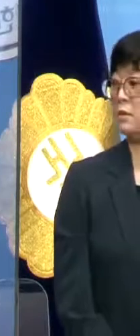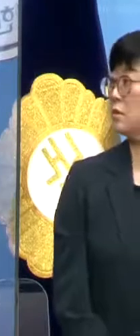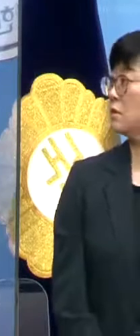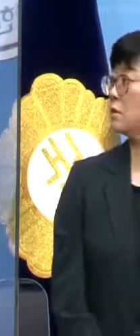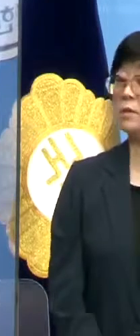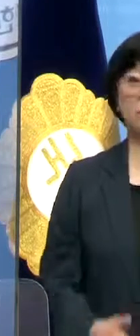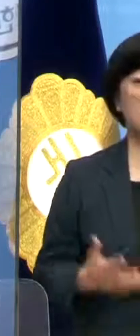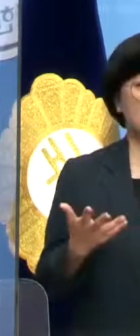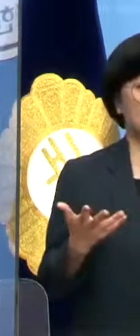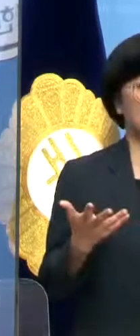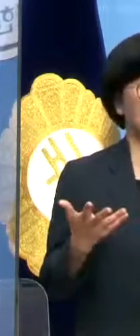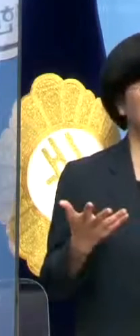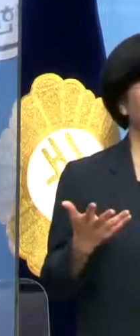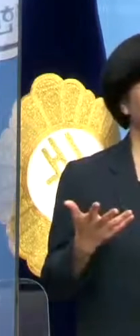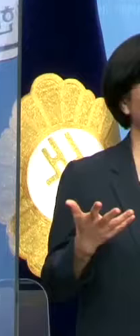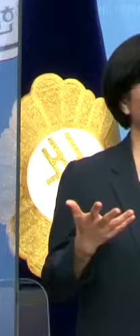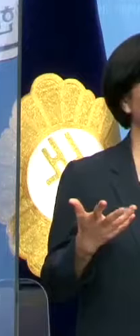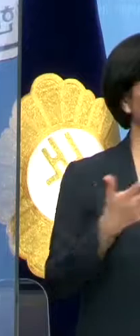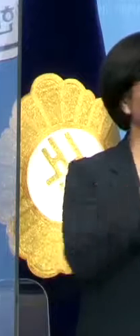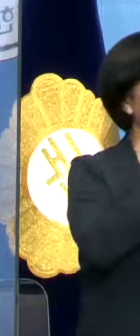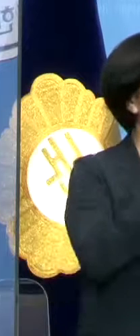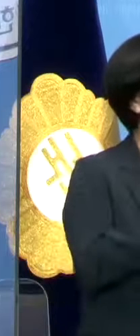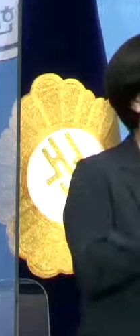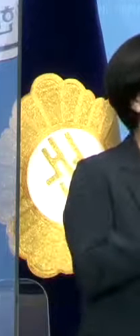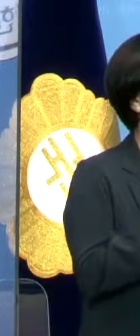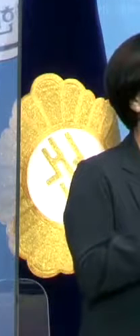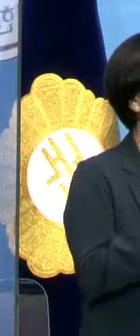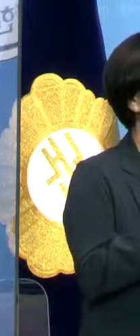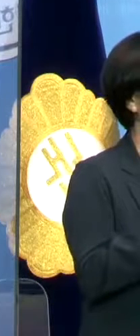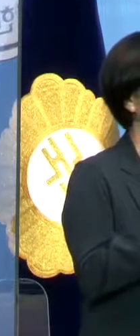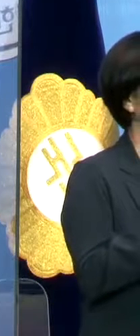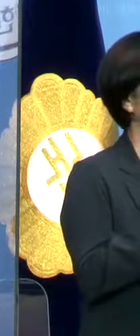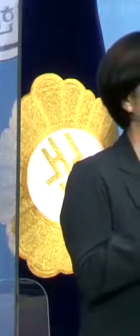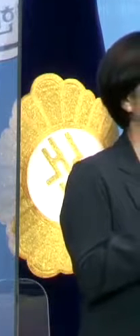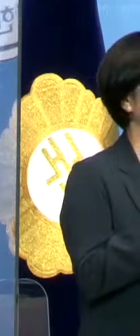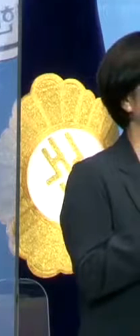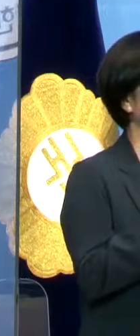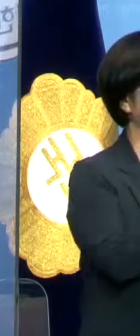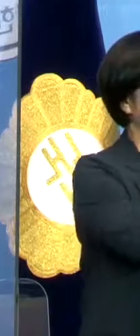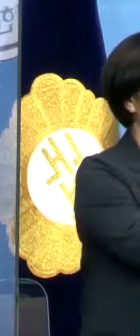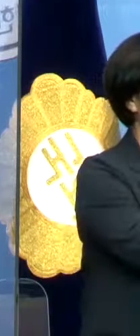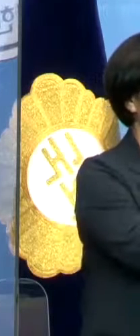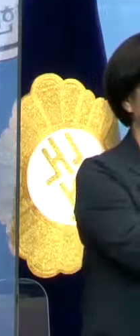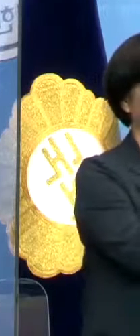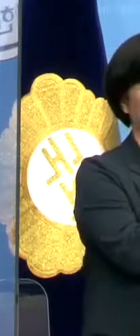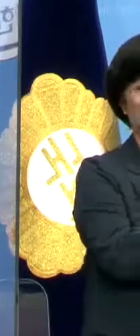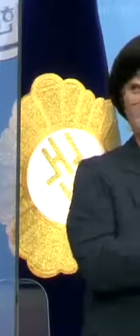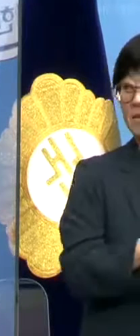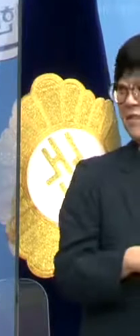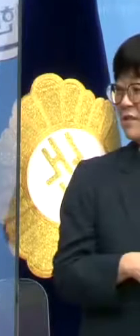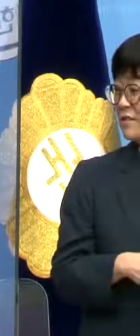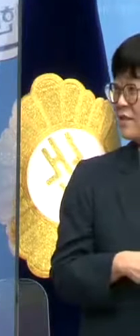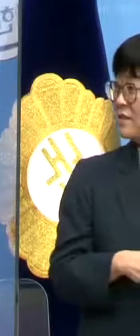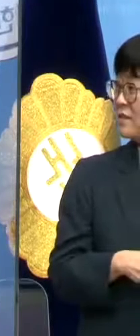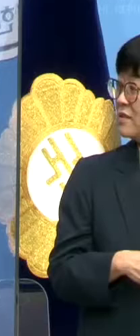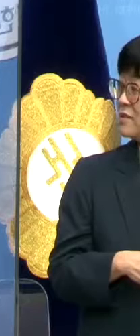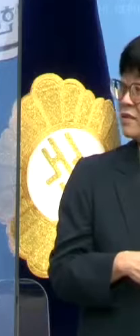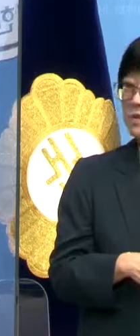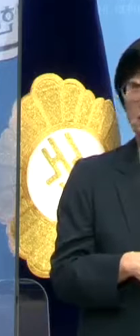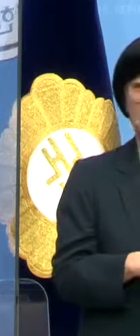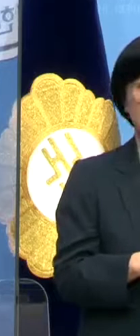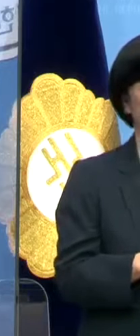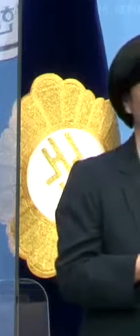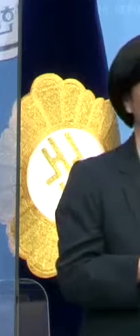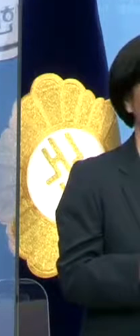하 웹을 원 엄마네 미친놈 사업 암 아 벌써 boon to